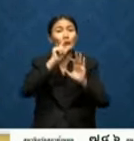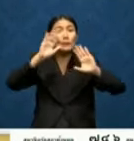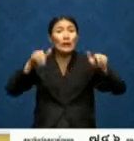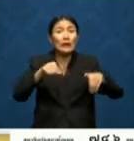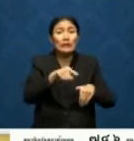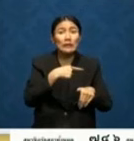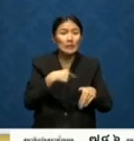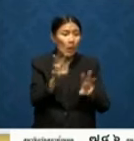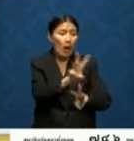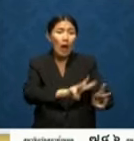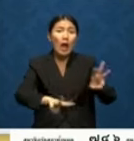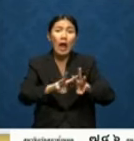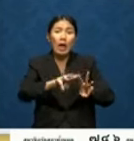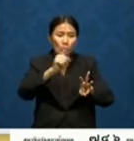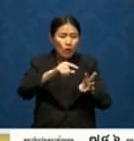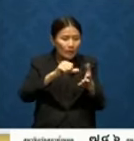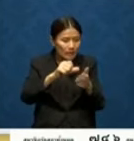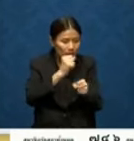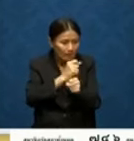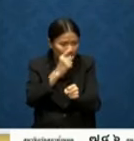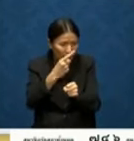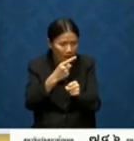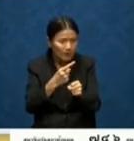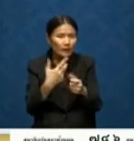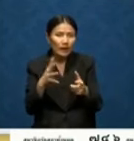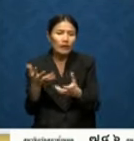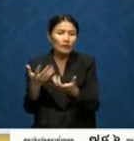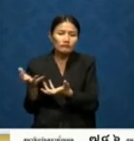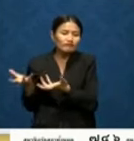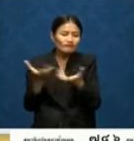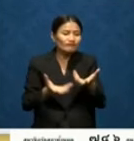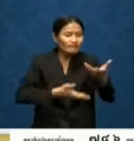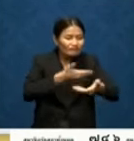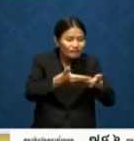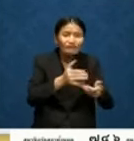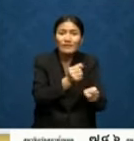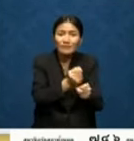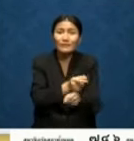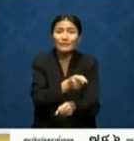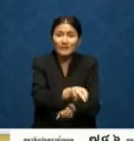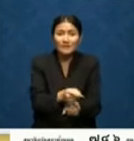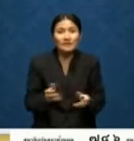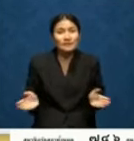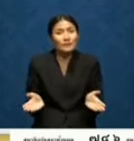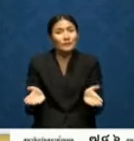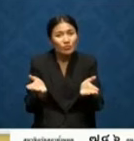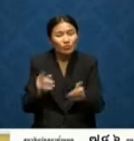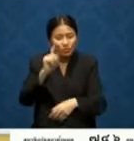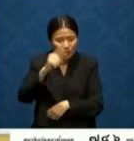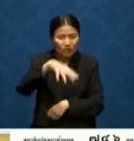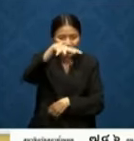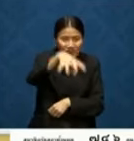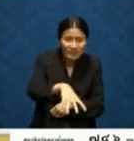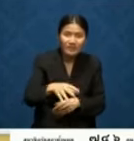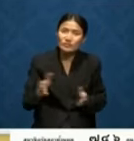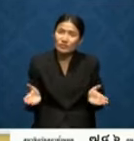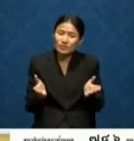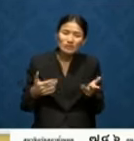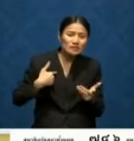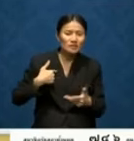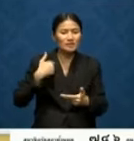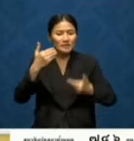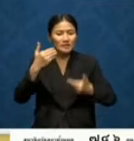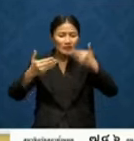ามาเป็นพื้นที่สร้างสรรค์สนับสนุนให้มีย่านสร้างสรรค์ไม่ว่าจะเป็นย่านสร้างสร